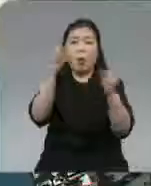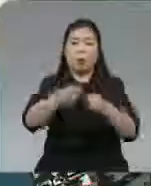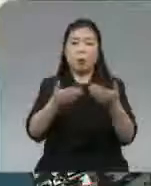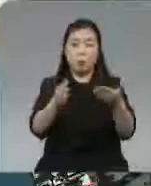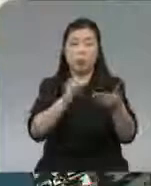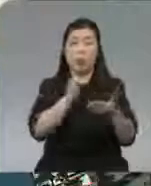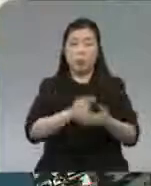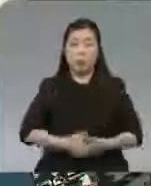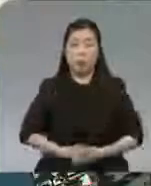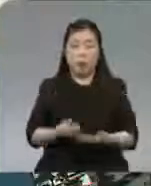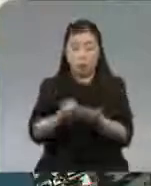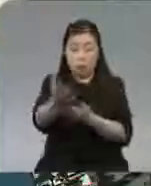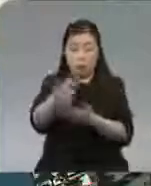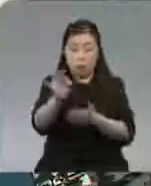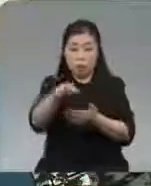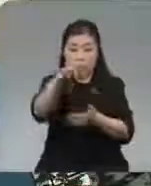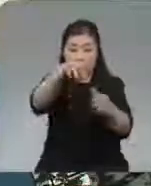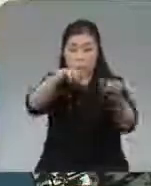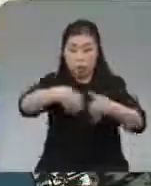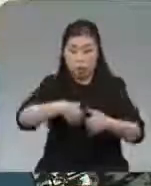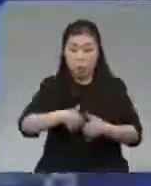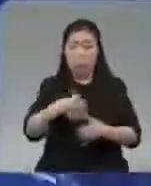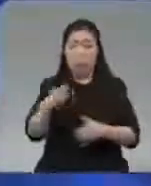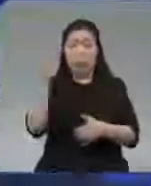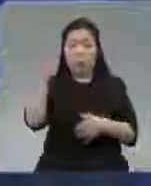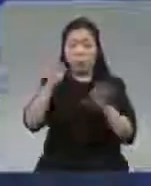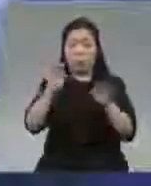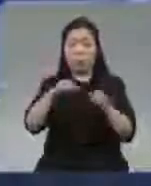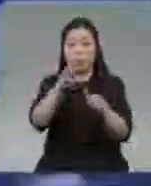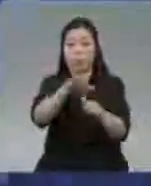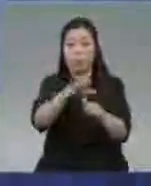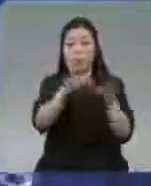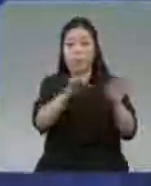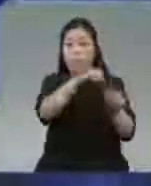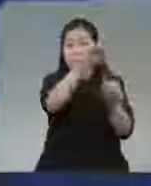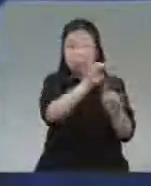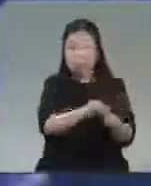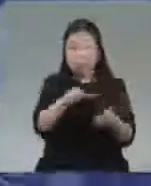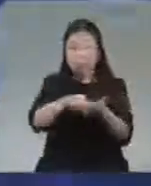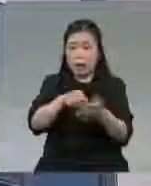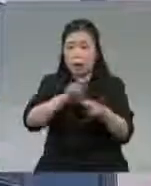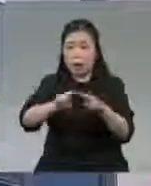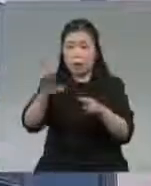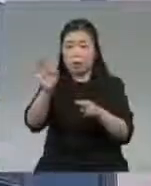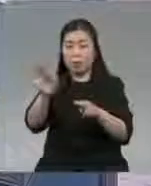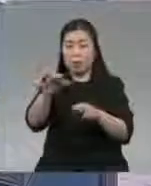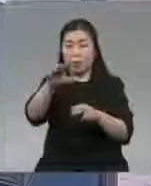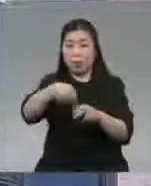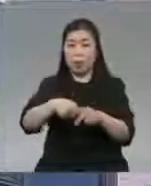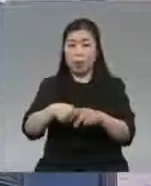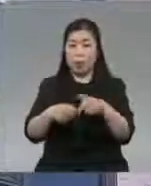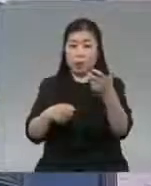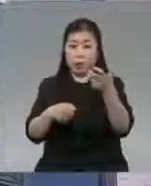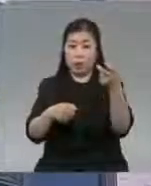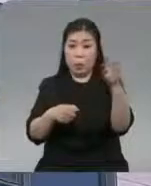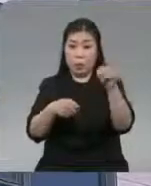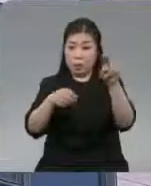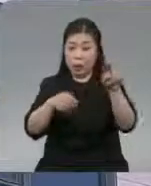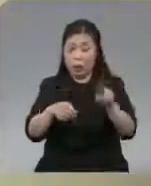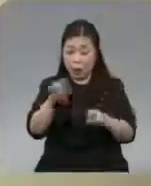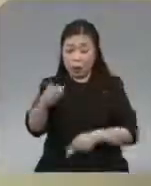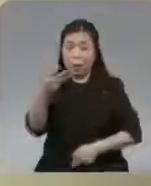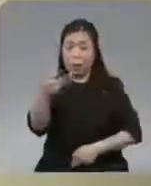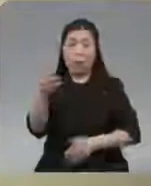トランプ政権は2018年イランが核合意を破棄したことに対して制裁を課し